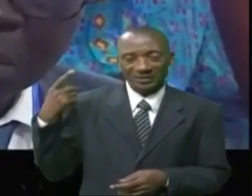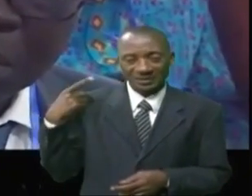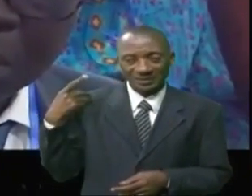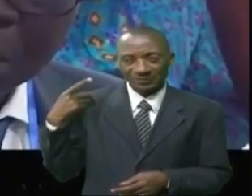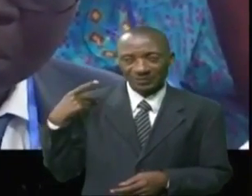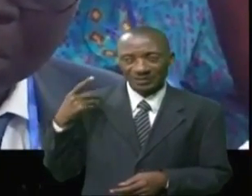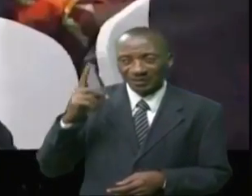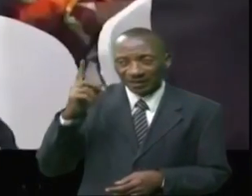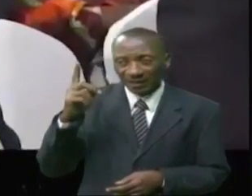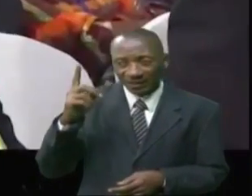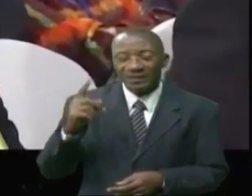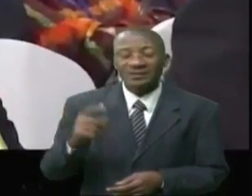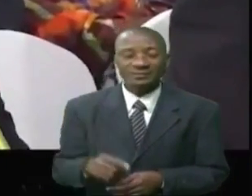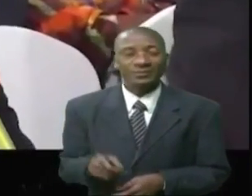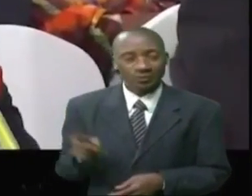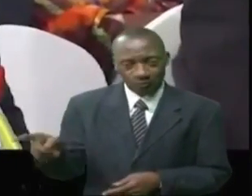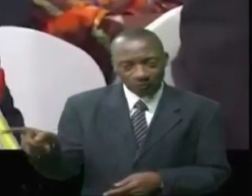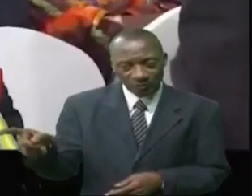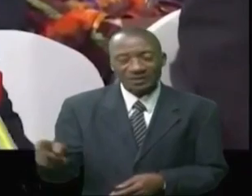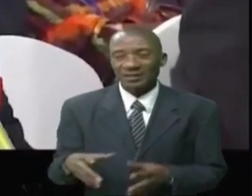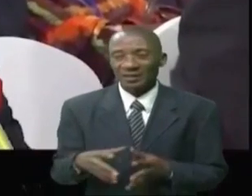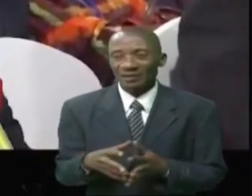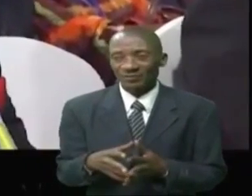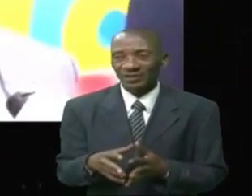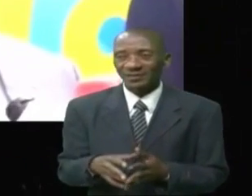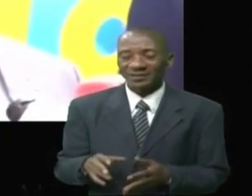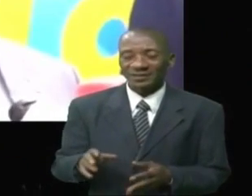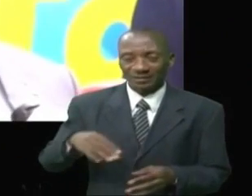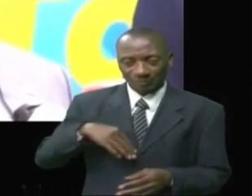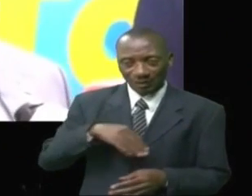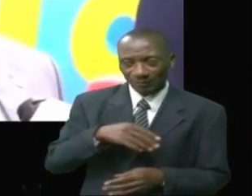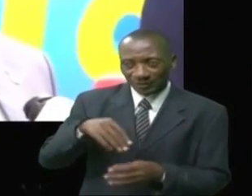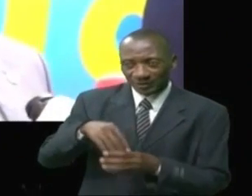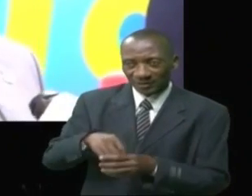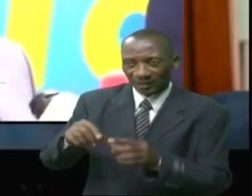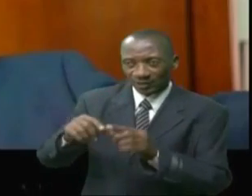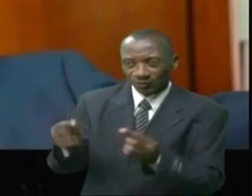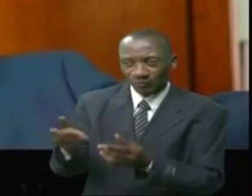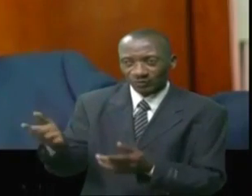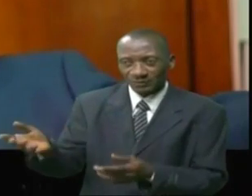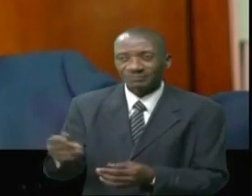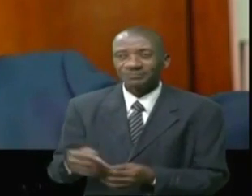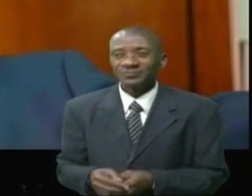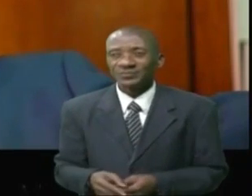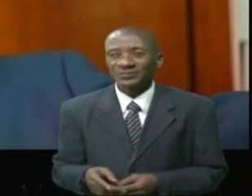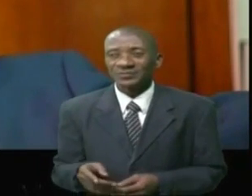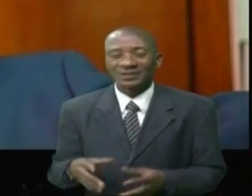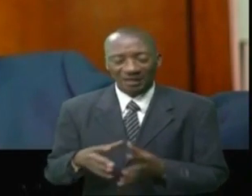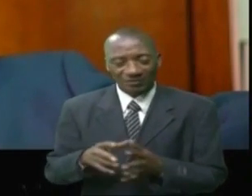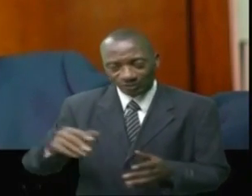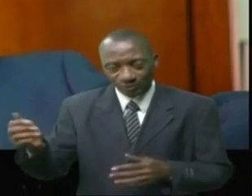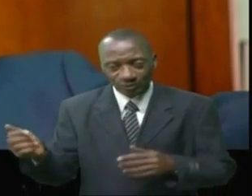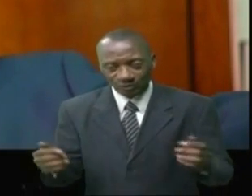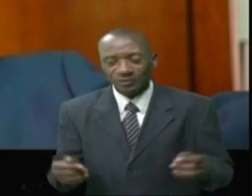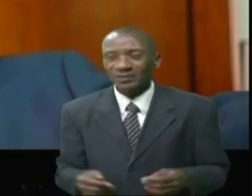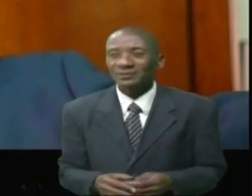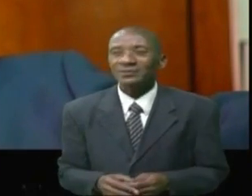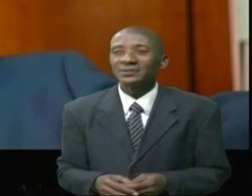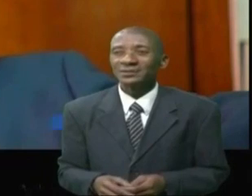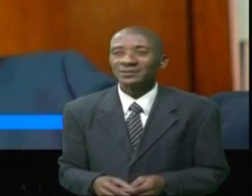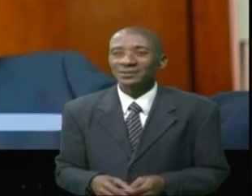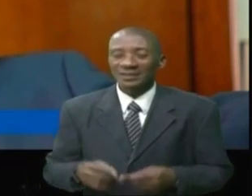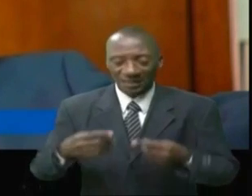et le sénateur Jean-Pierre Batumoko donnent leurs impressions. ce premier congrès de l'Union sacrée qui va